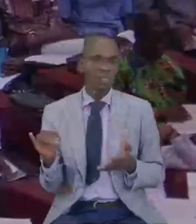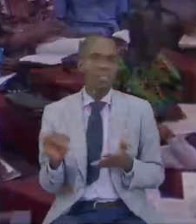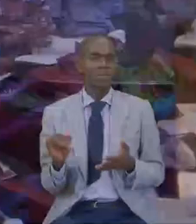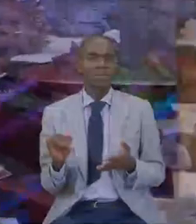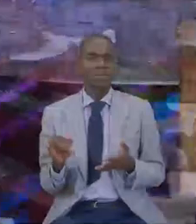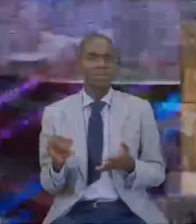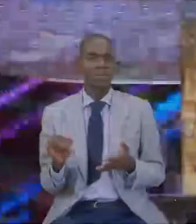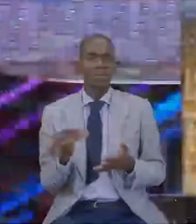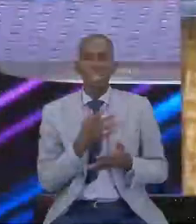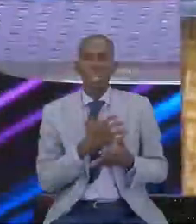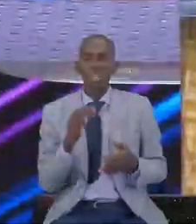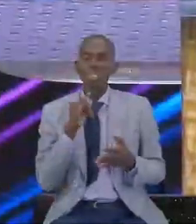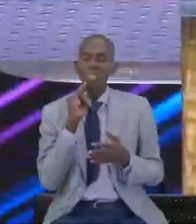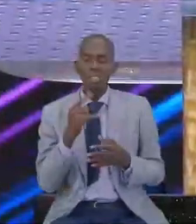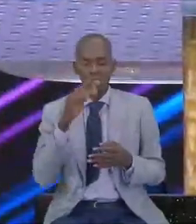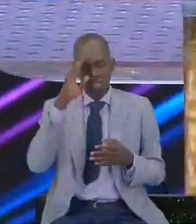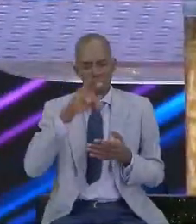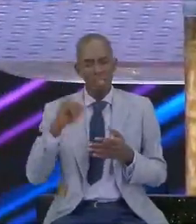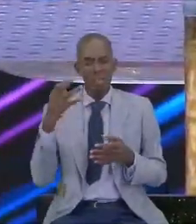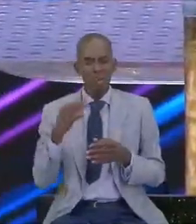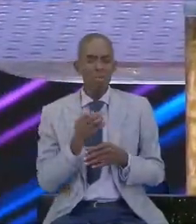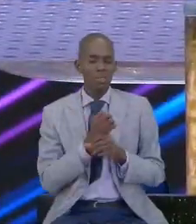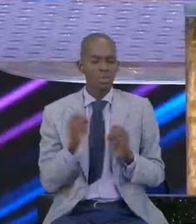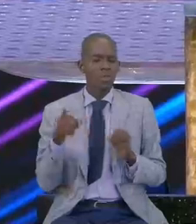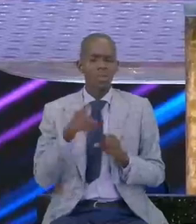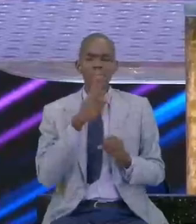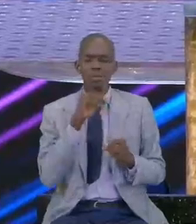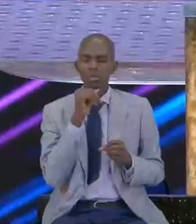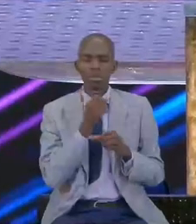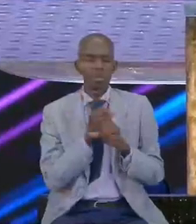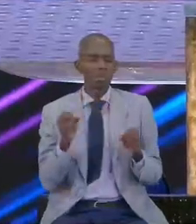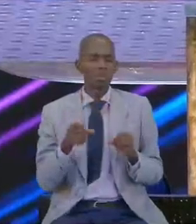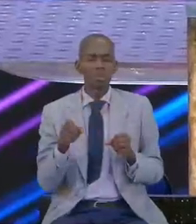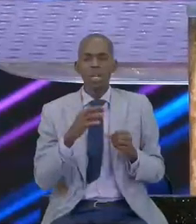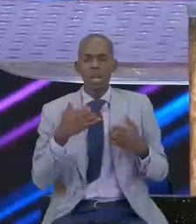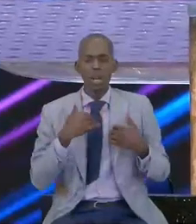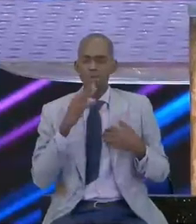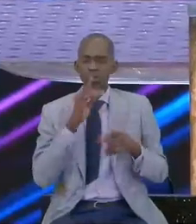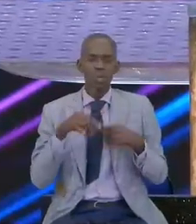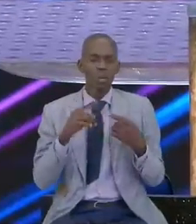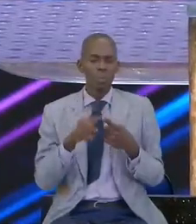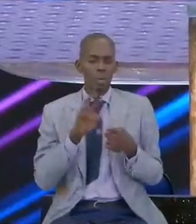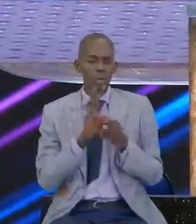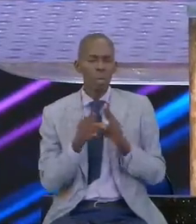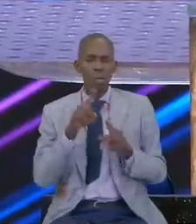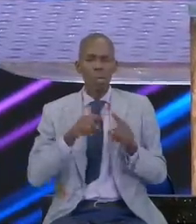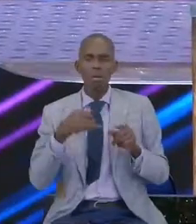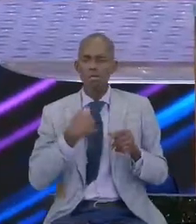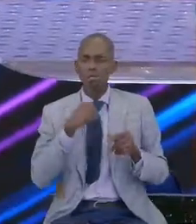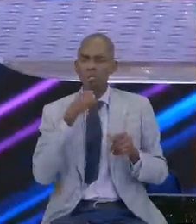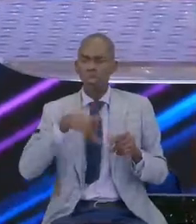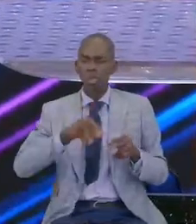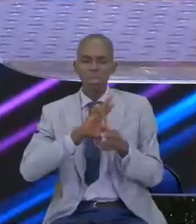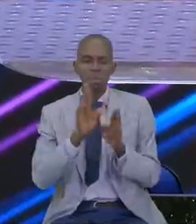ils apprennent sur le salut, mais ils ne sont pas sauvés. Ils apprennent sur la repentance, mais ils ne sont pas repentés. Ils apprennent même sur la